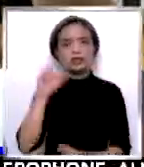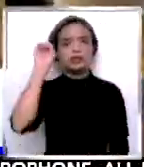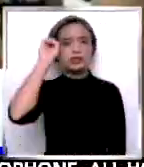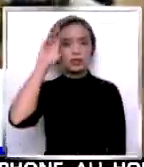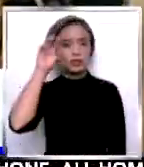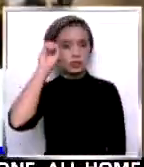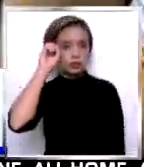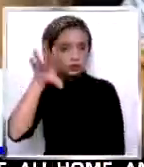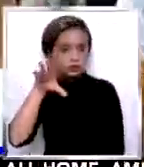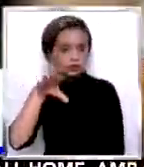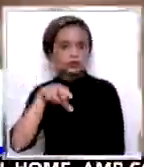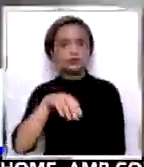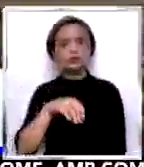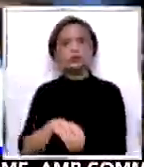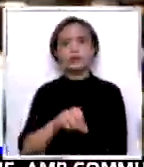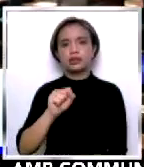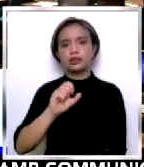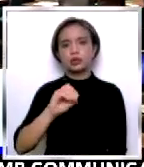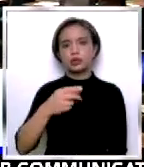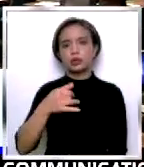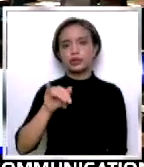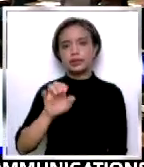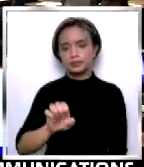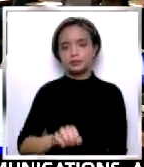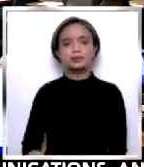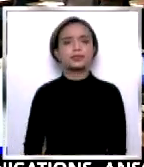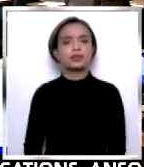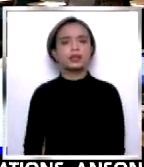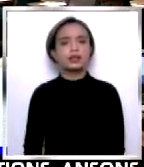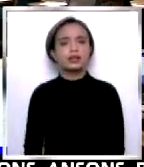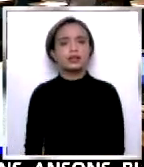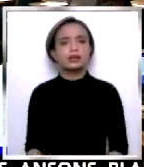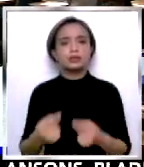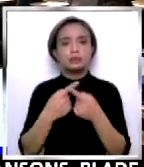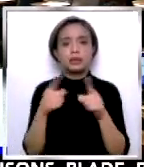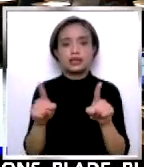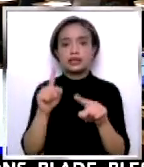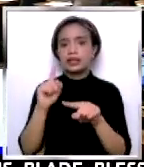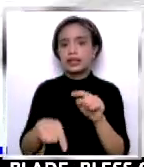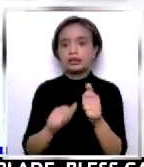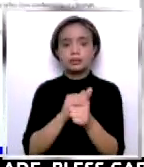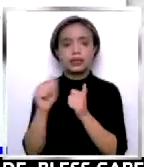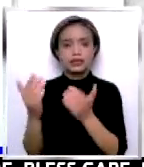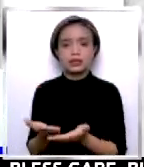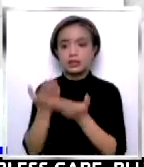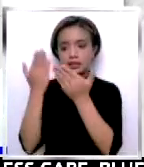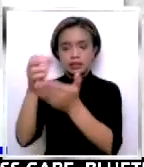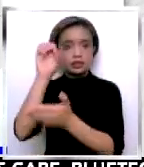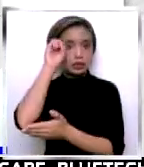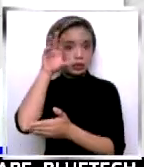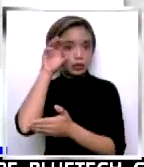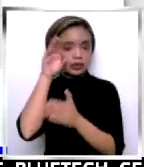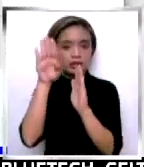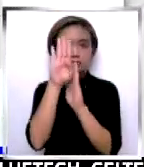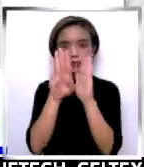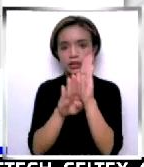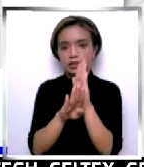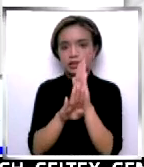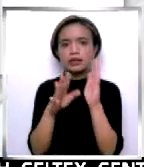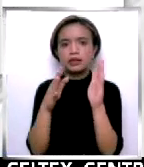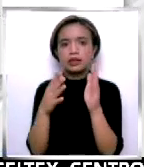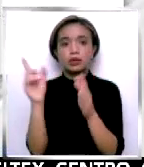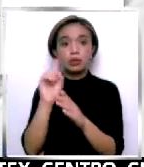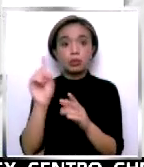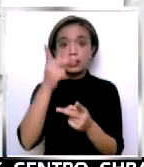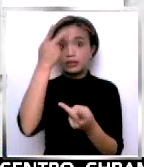Gender Identity Expression o SOGI. Pero di pa man lumulusot sa Kongreso ang SOGI Equality Bill, may naghain na ng batas na ang layong bigyan